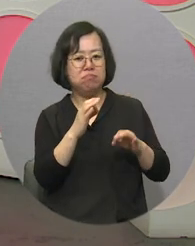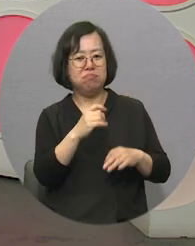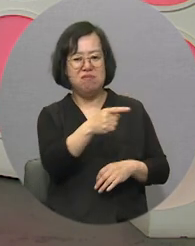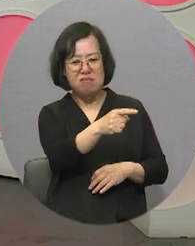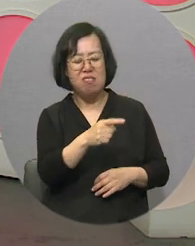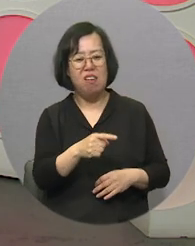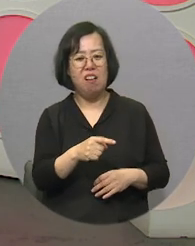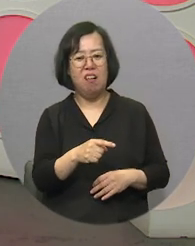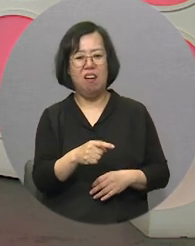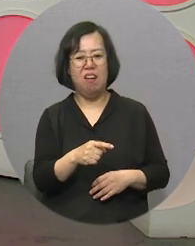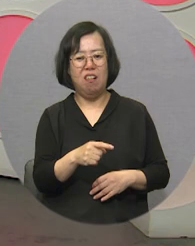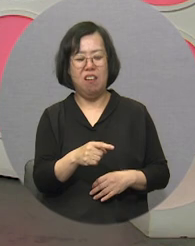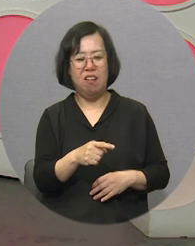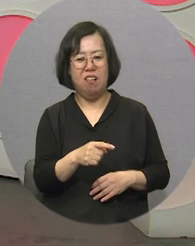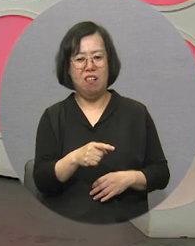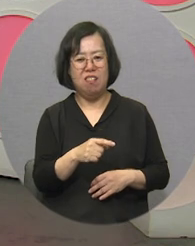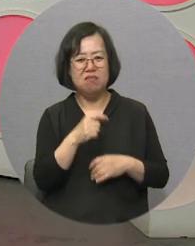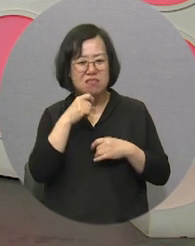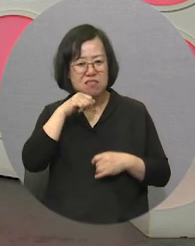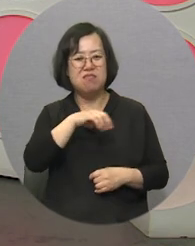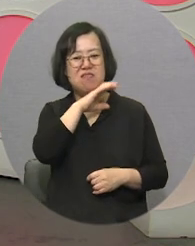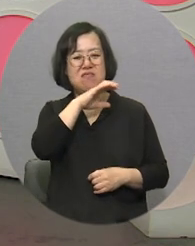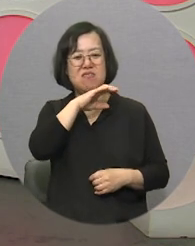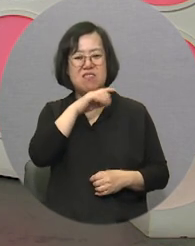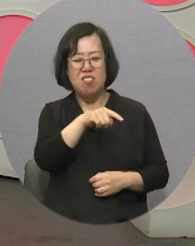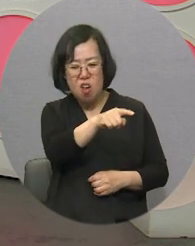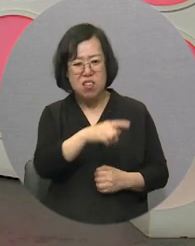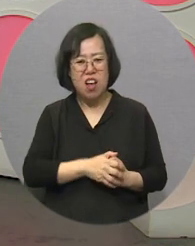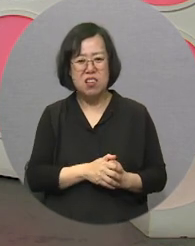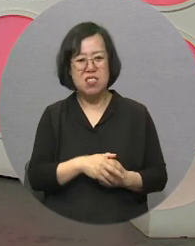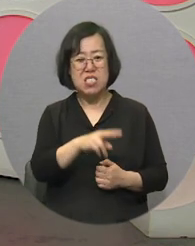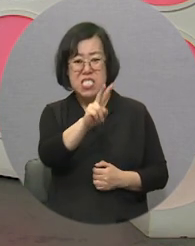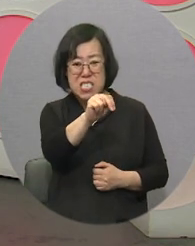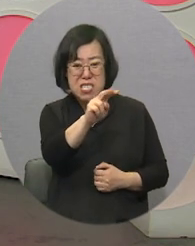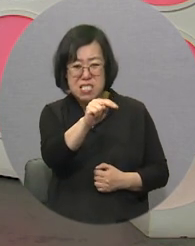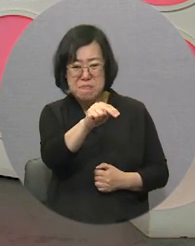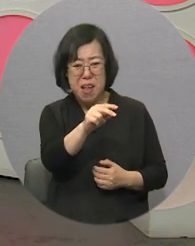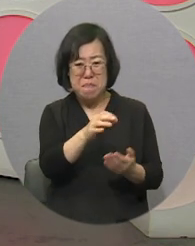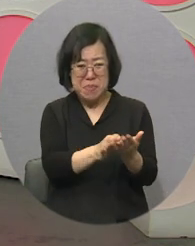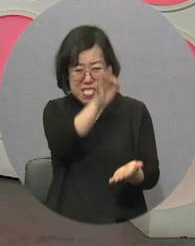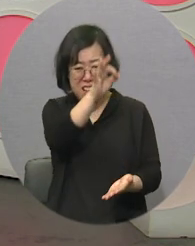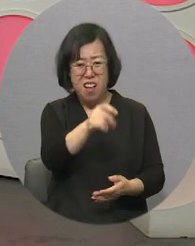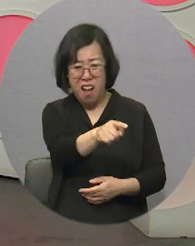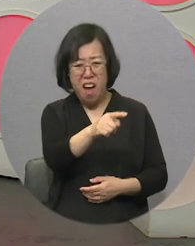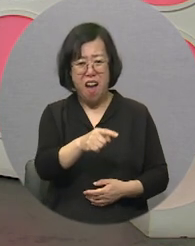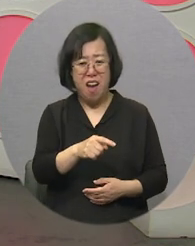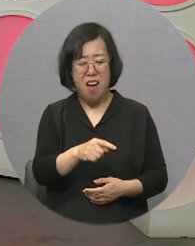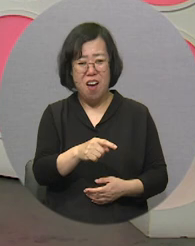너무 달랐는데요. 야, 너는 이걸 2만 원이나 주고 샀다고?